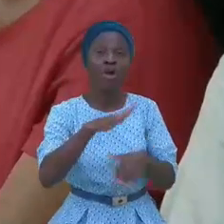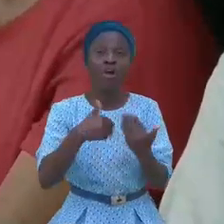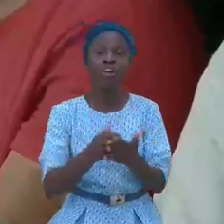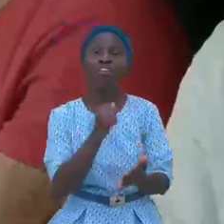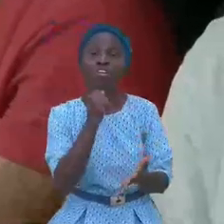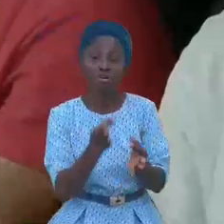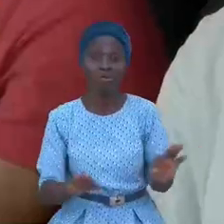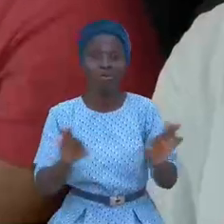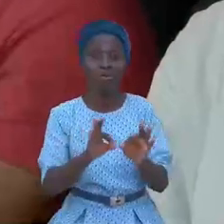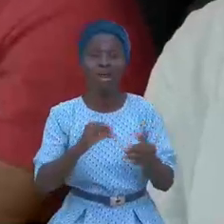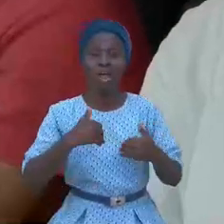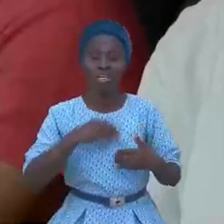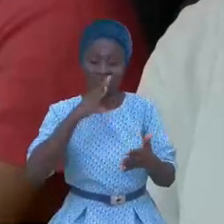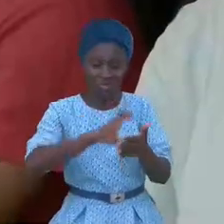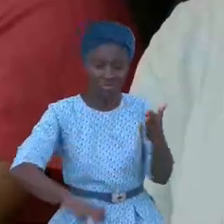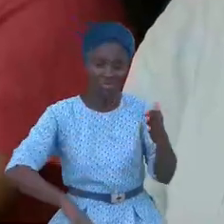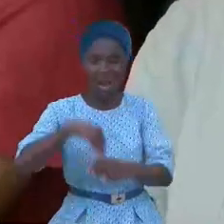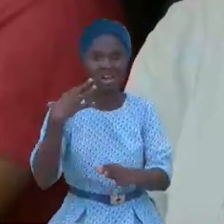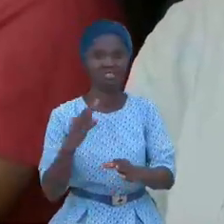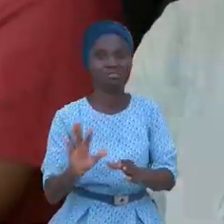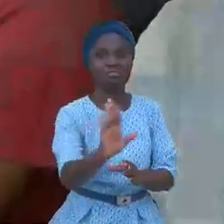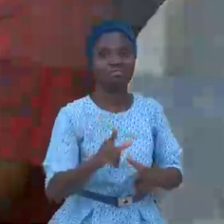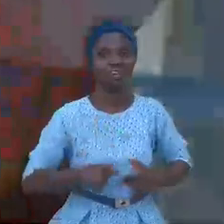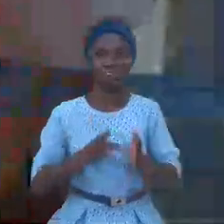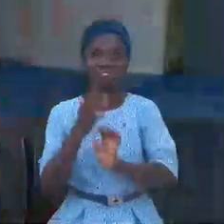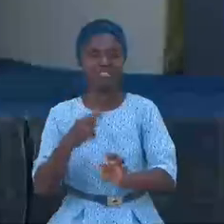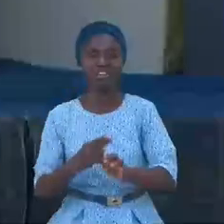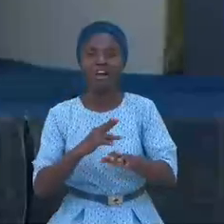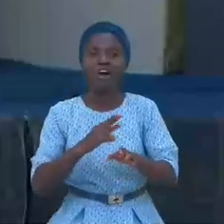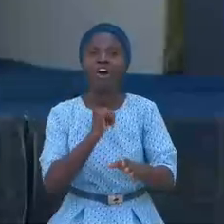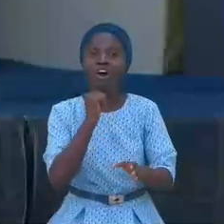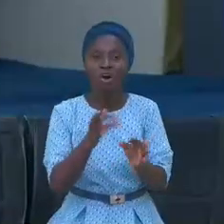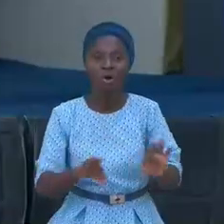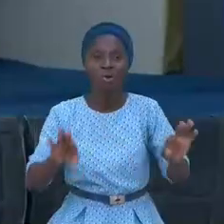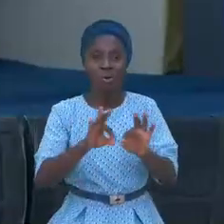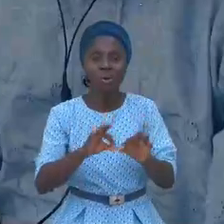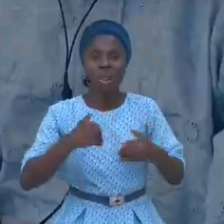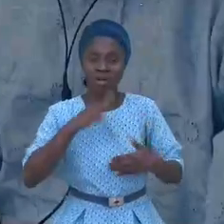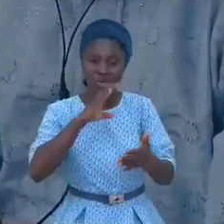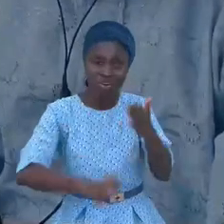L'indignité a été ôtée de ta vie. L'indignité a été ôtée de ma vie.